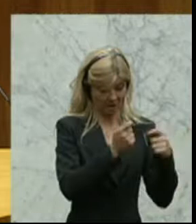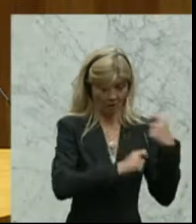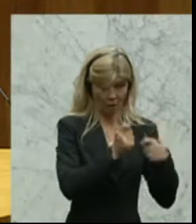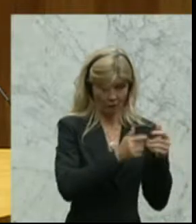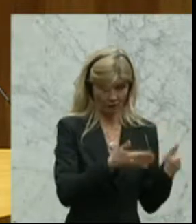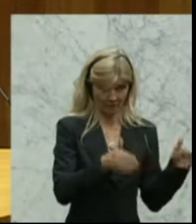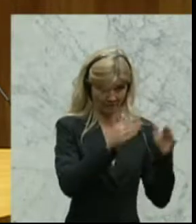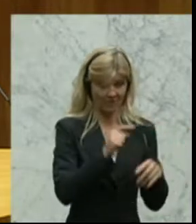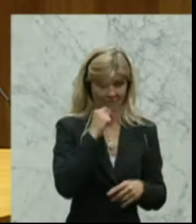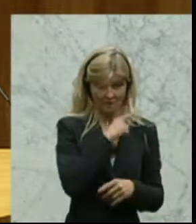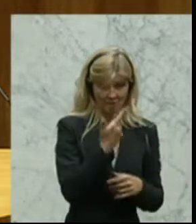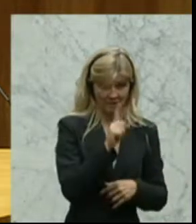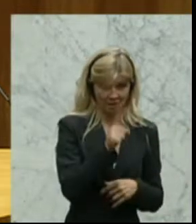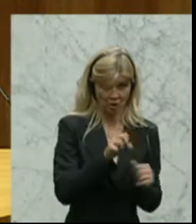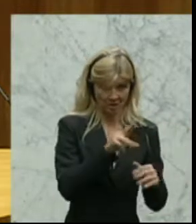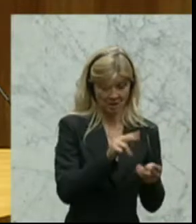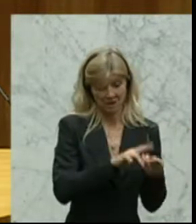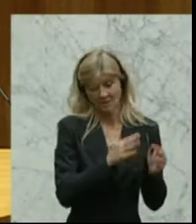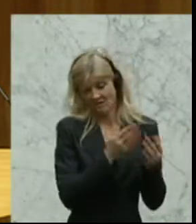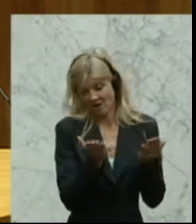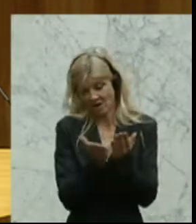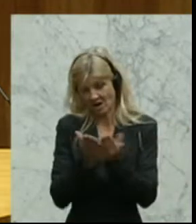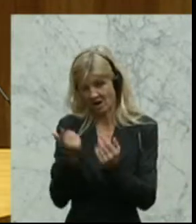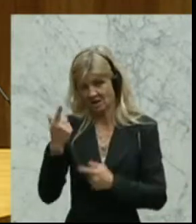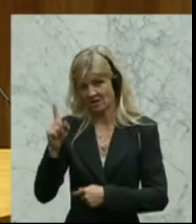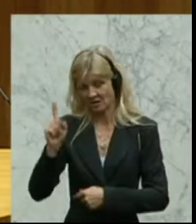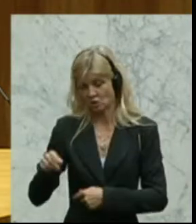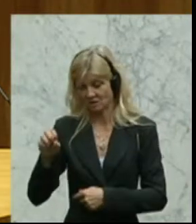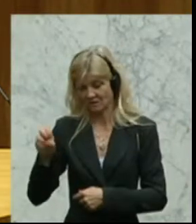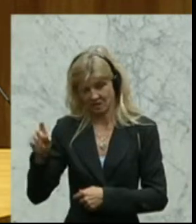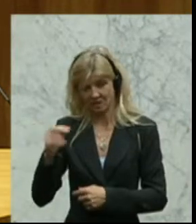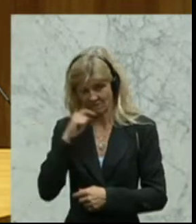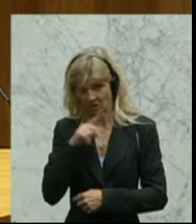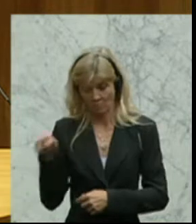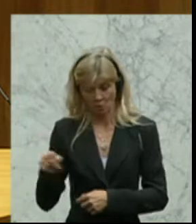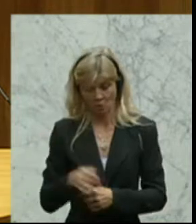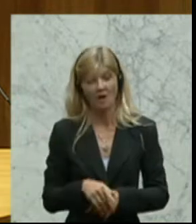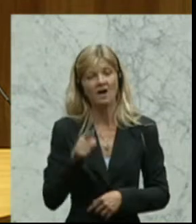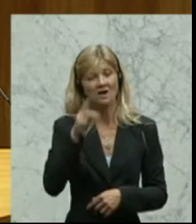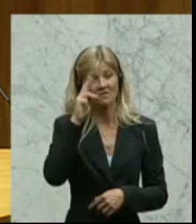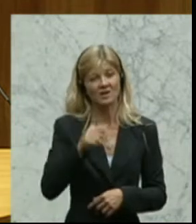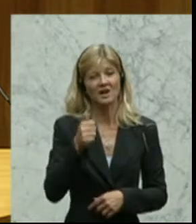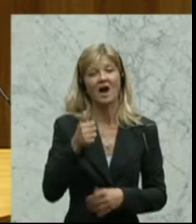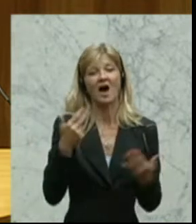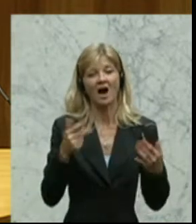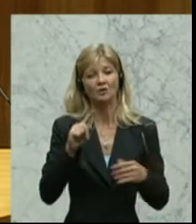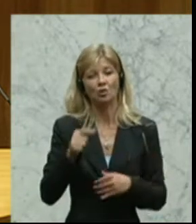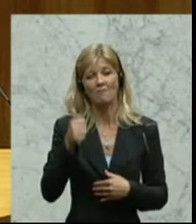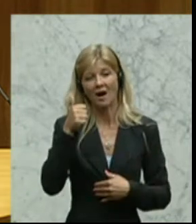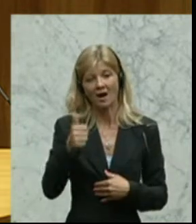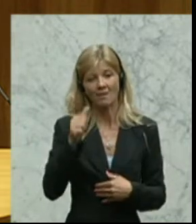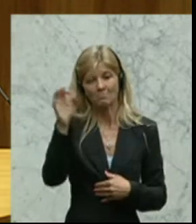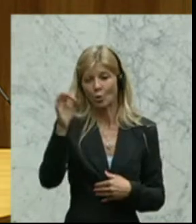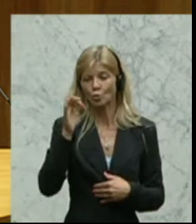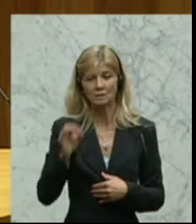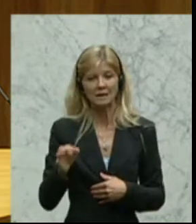2014 in Wien 8,1% Inflation beim Lebensmittelwarenkorb. Das ist